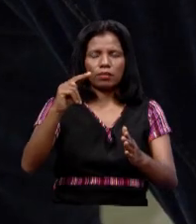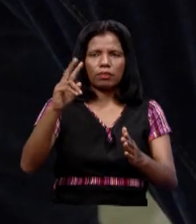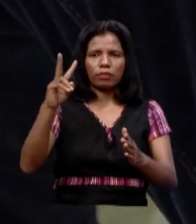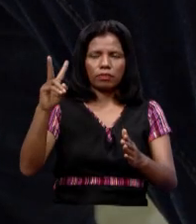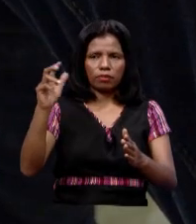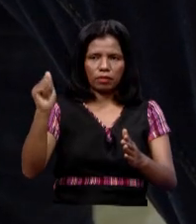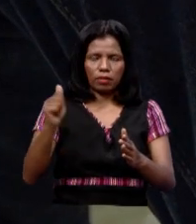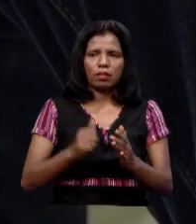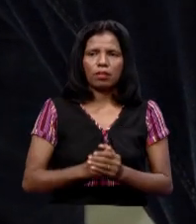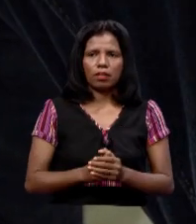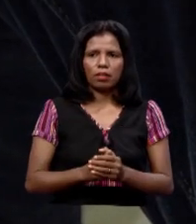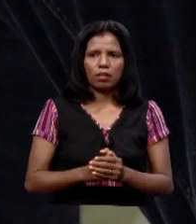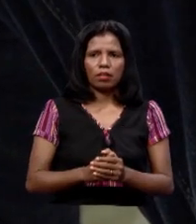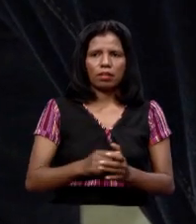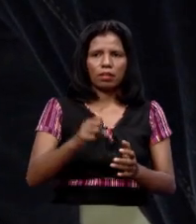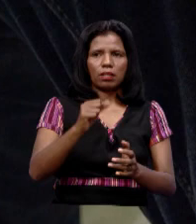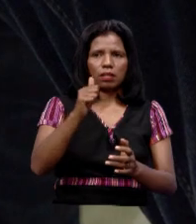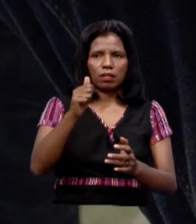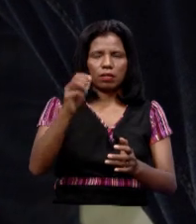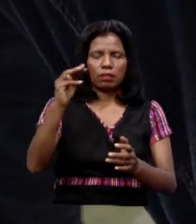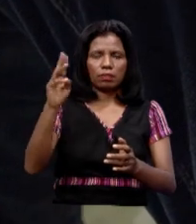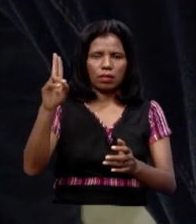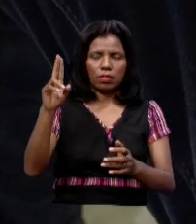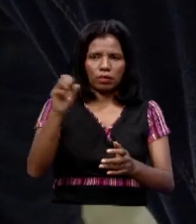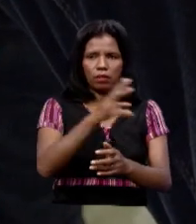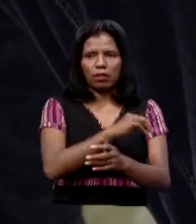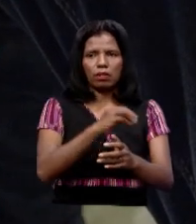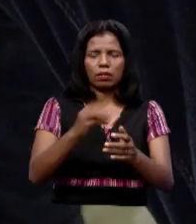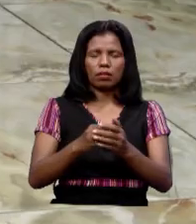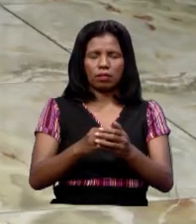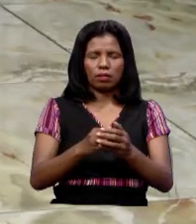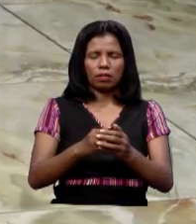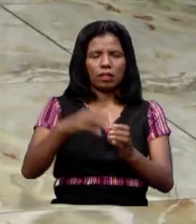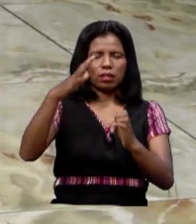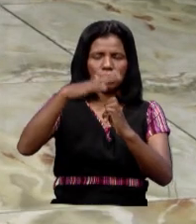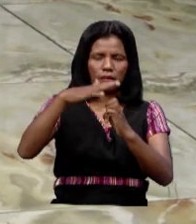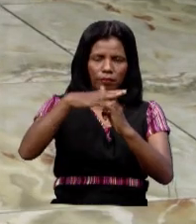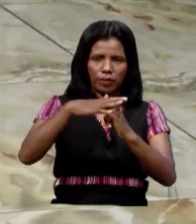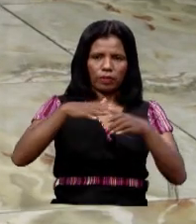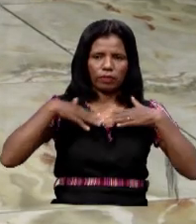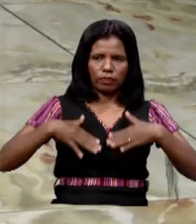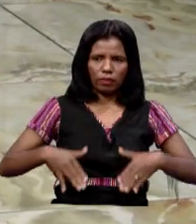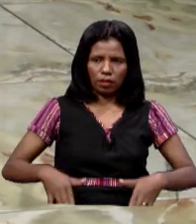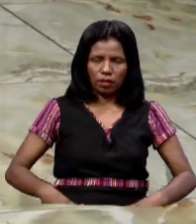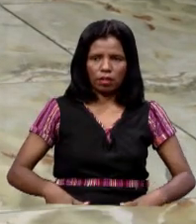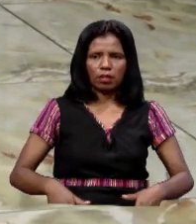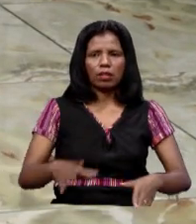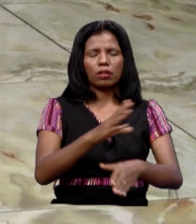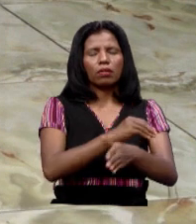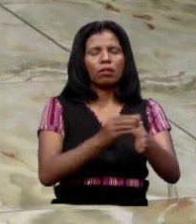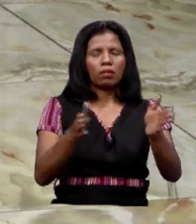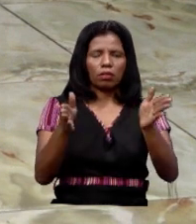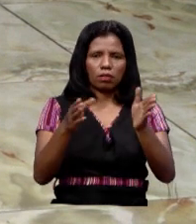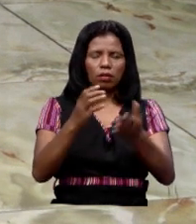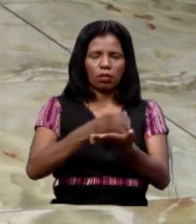keramik serne sumasu serne kaos serne sapeo bahaya kopu serane no